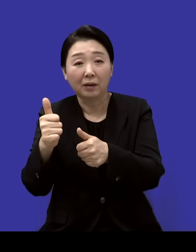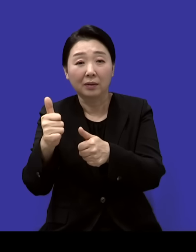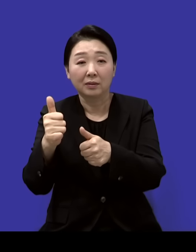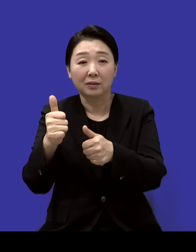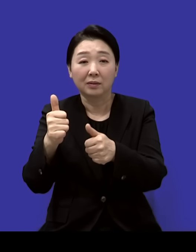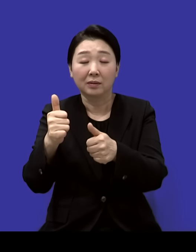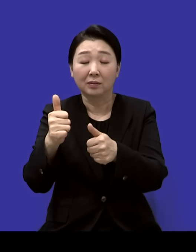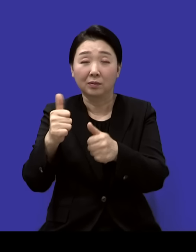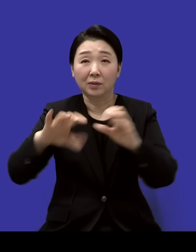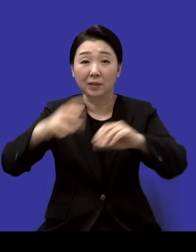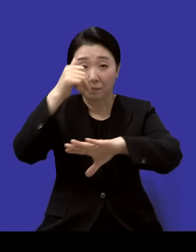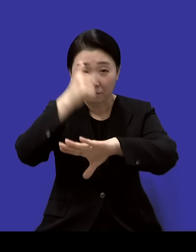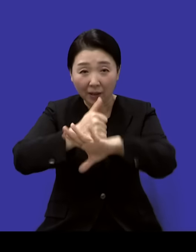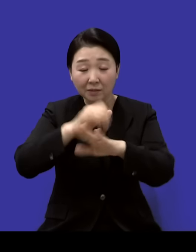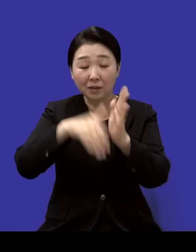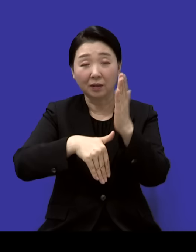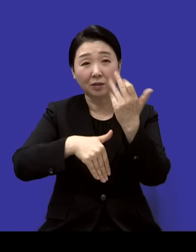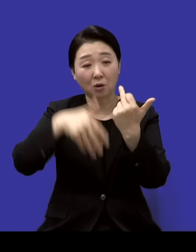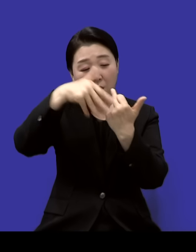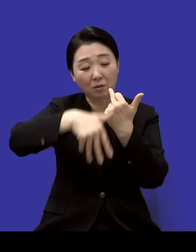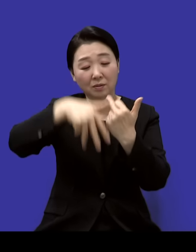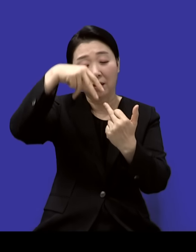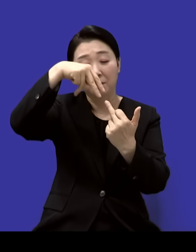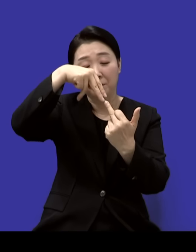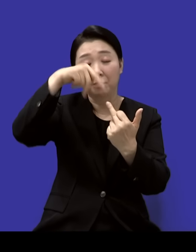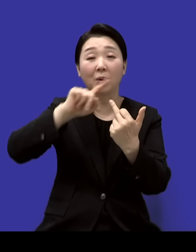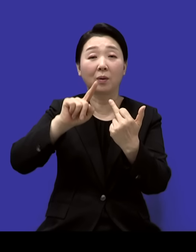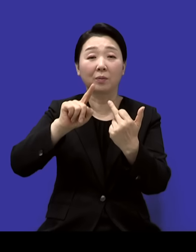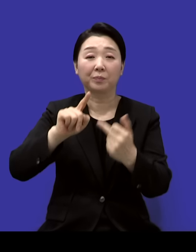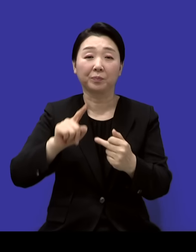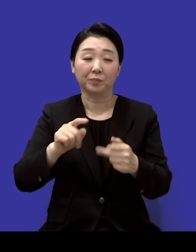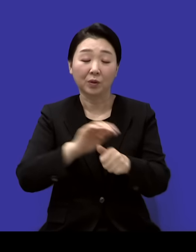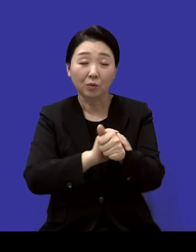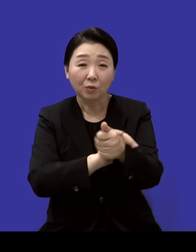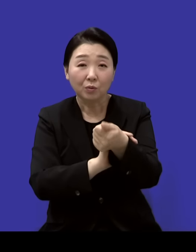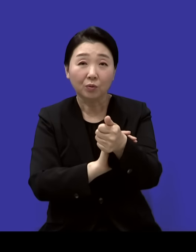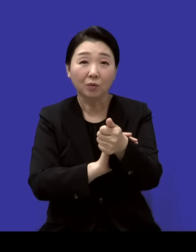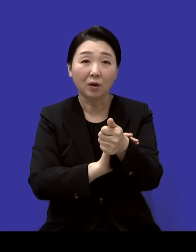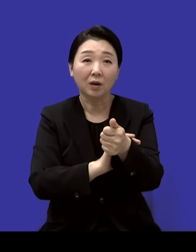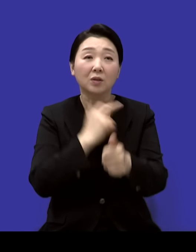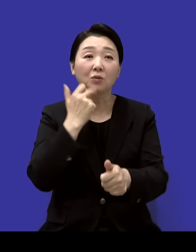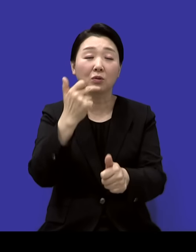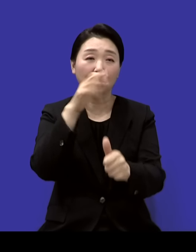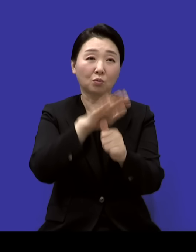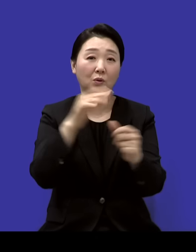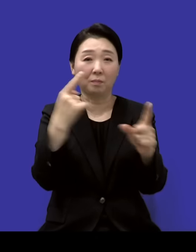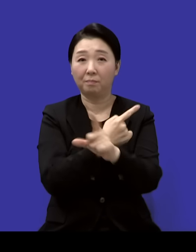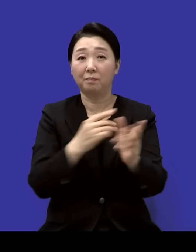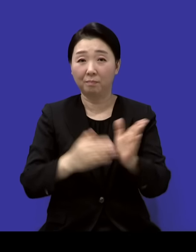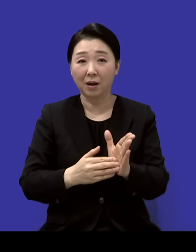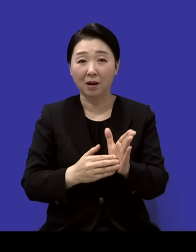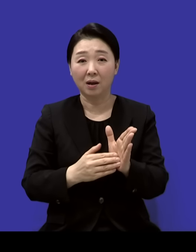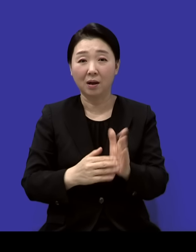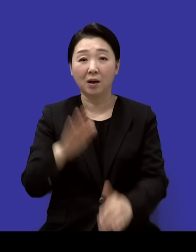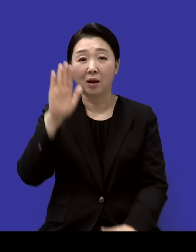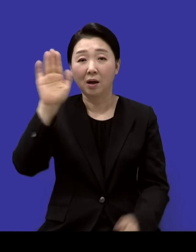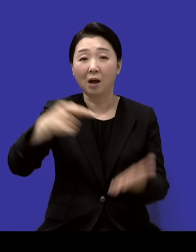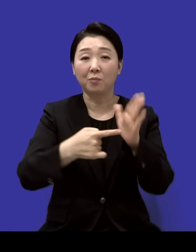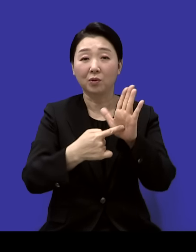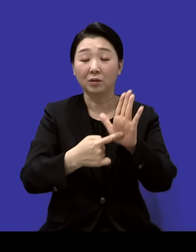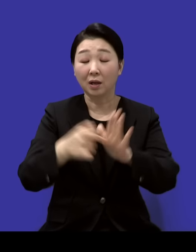끝에 종말에 서서 절벽 끝에서 이 구렁이가 12살짜리 소년으로 딱 변해서 앞으로